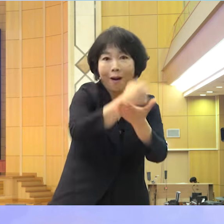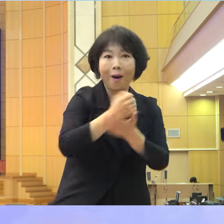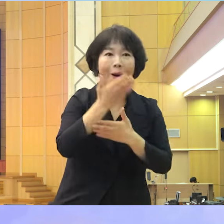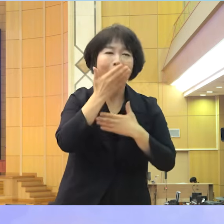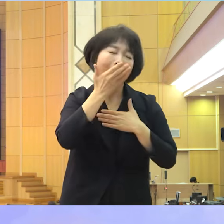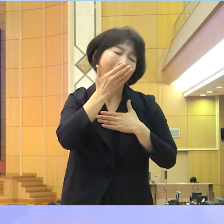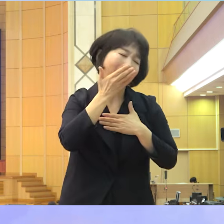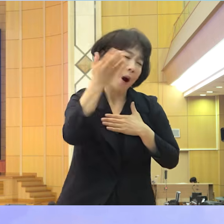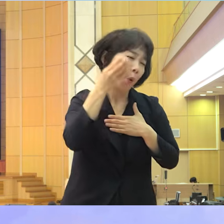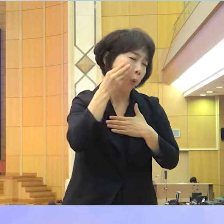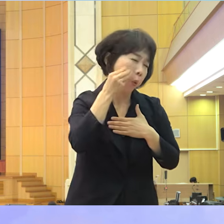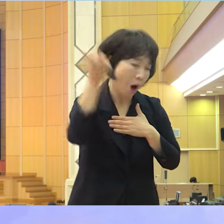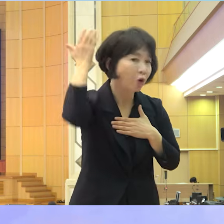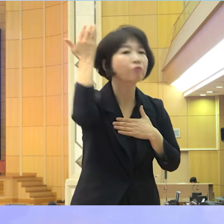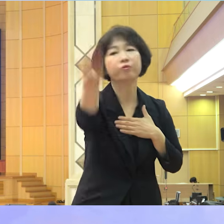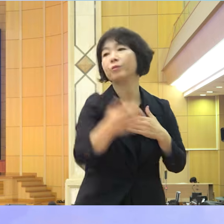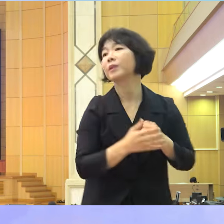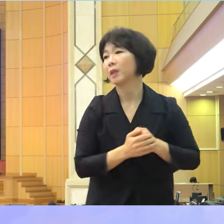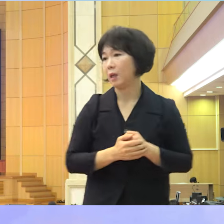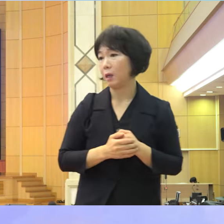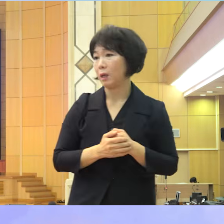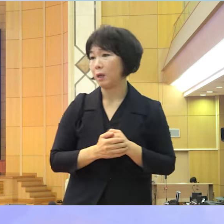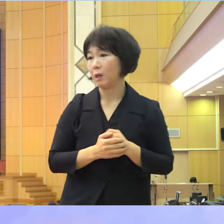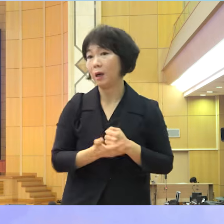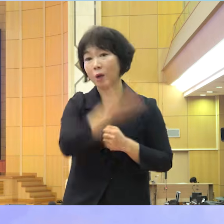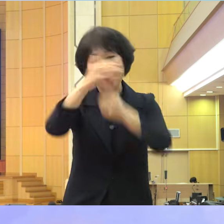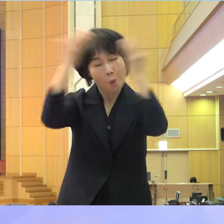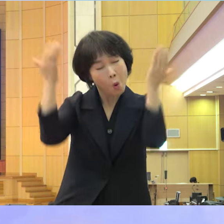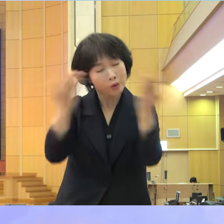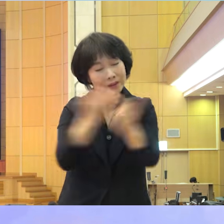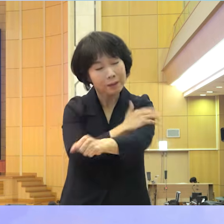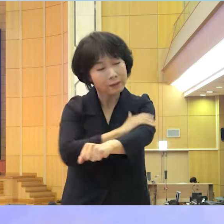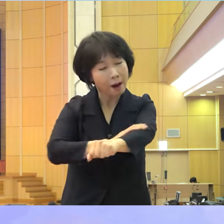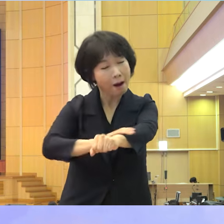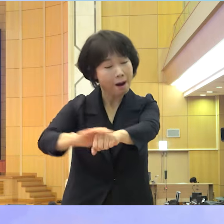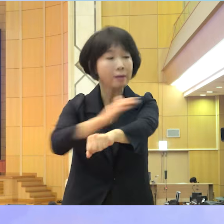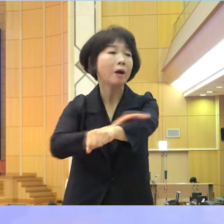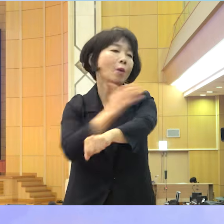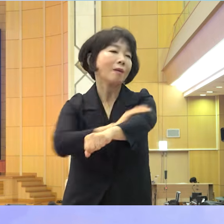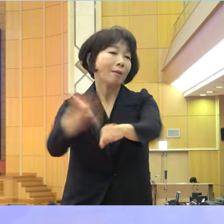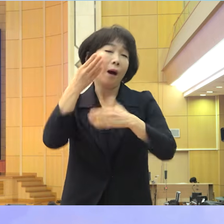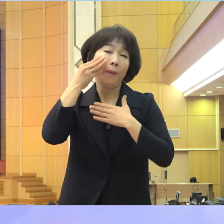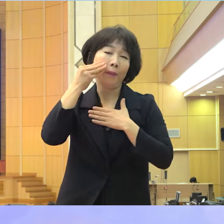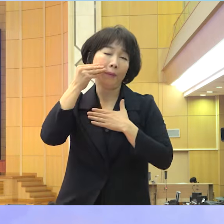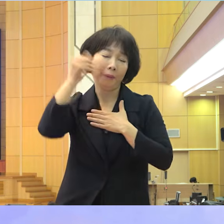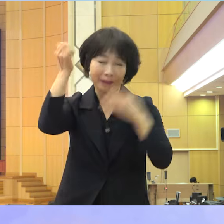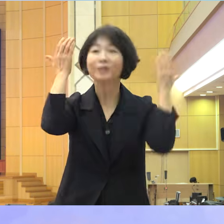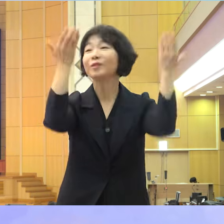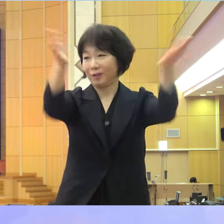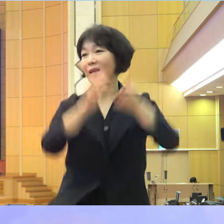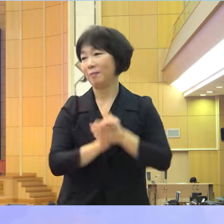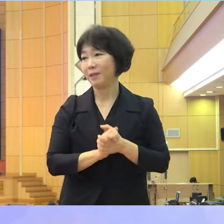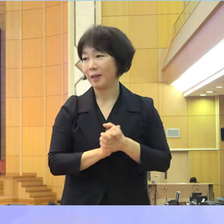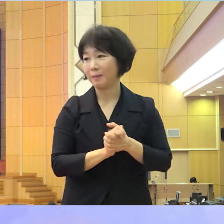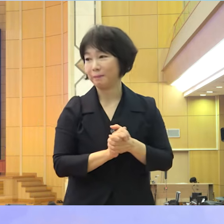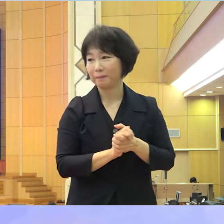열매를 풍성히 맺는 것처럼 그 행사가 다